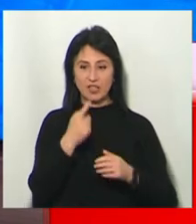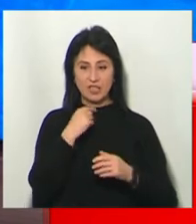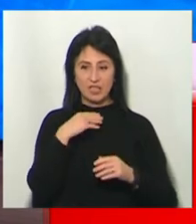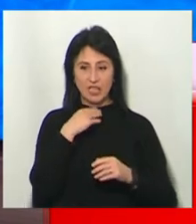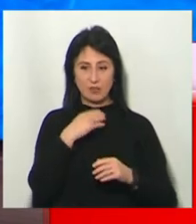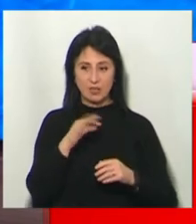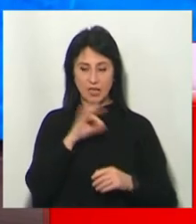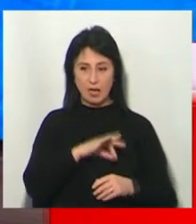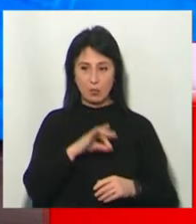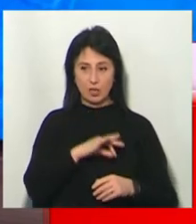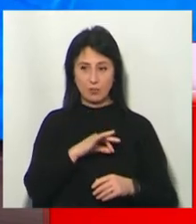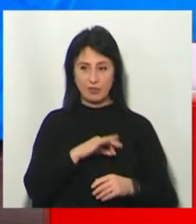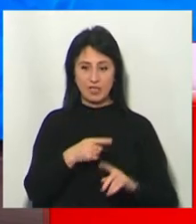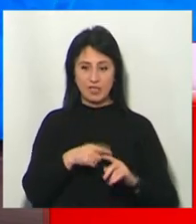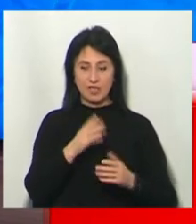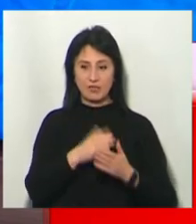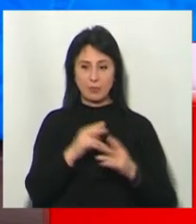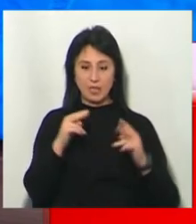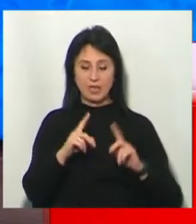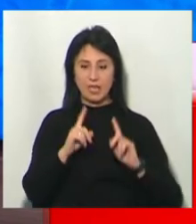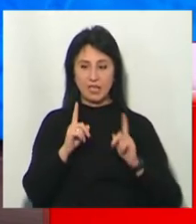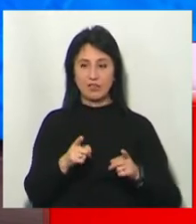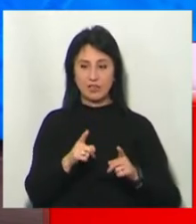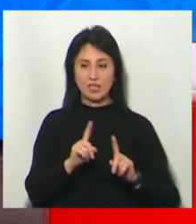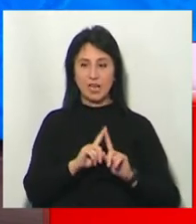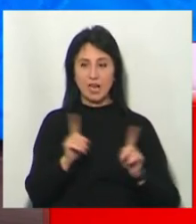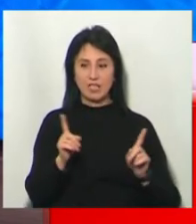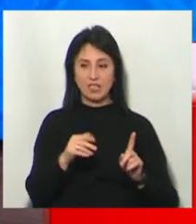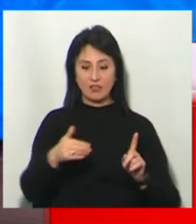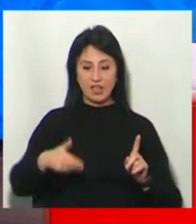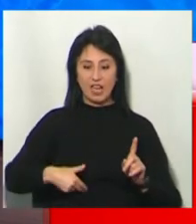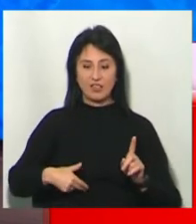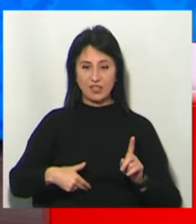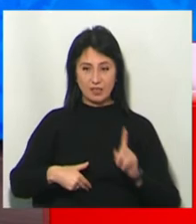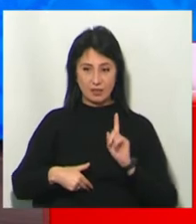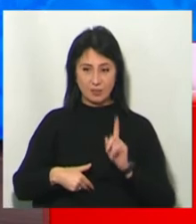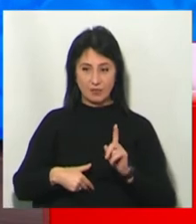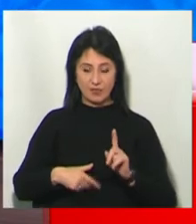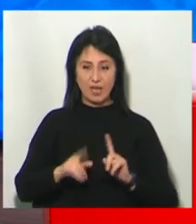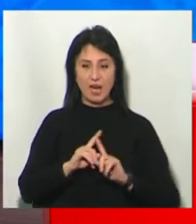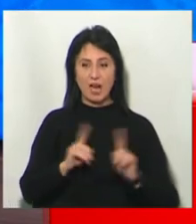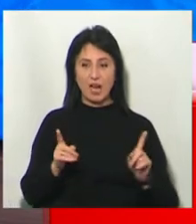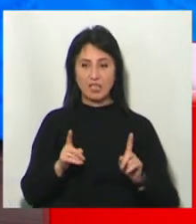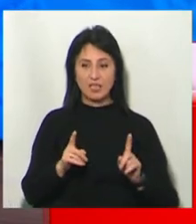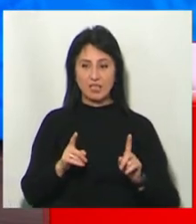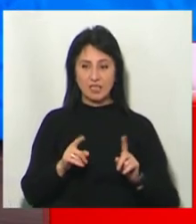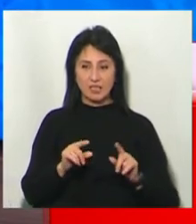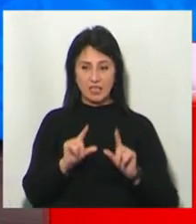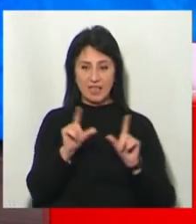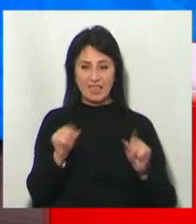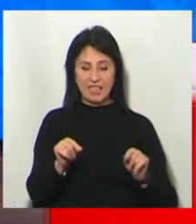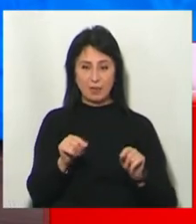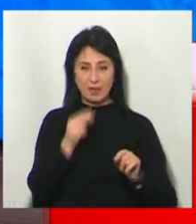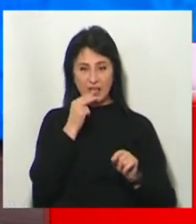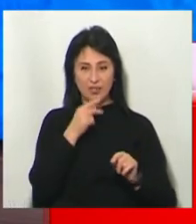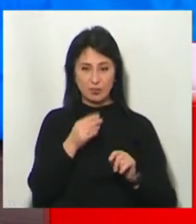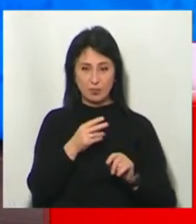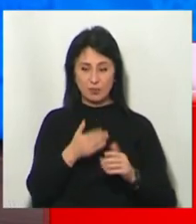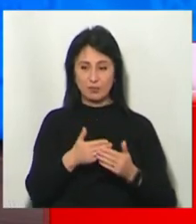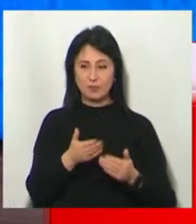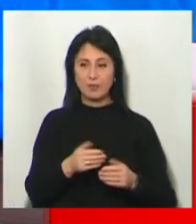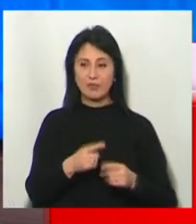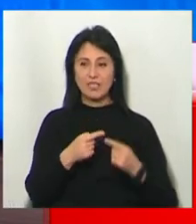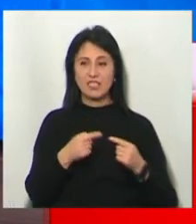წითელი ხორცის გამოყენებაში. Ეს არის დადასტურებული განსაკუთრებით ღვიძლის შემთხვევაში, განსაკუთრებით თირკმლის გამოყენების შემთხვევაში და ასე